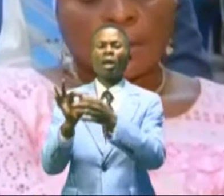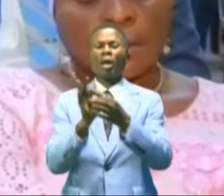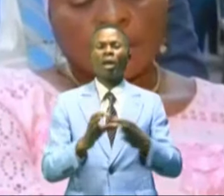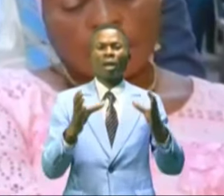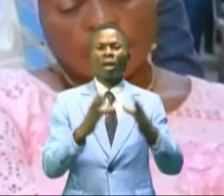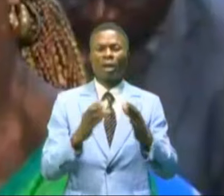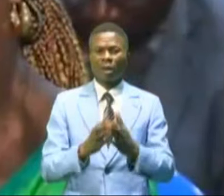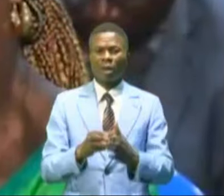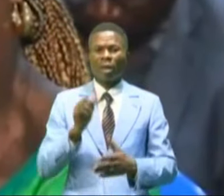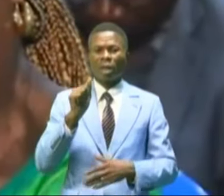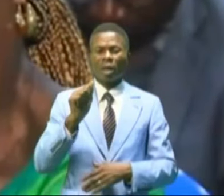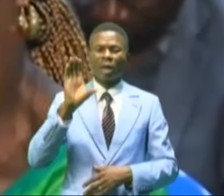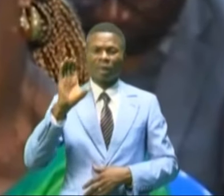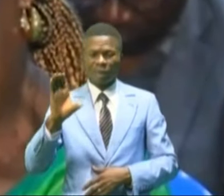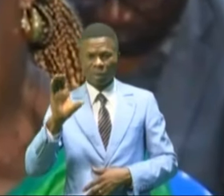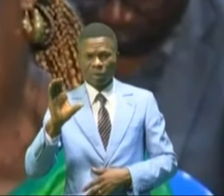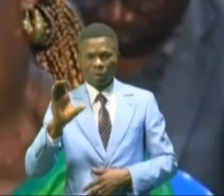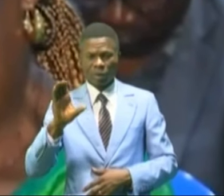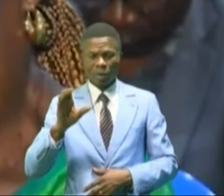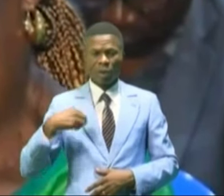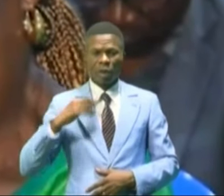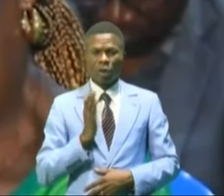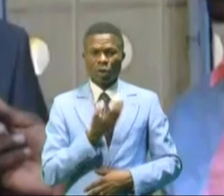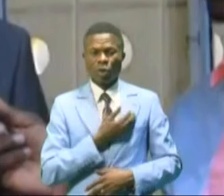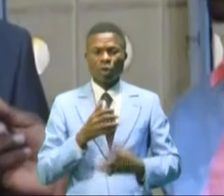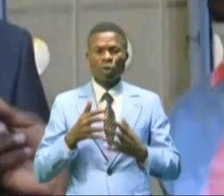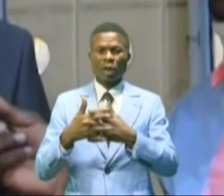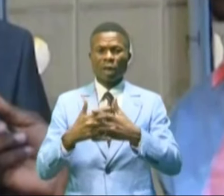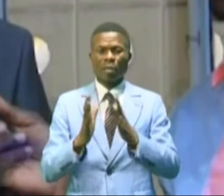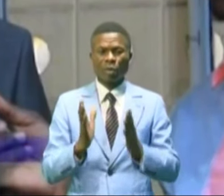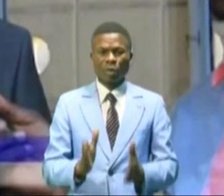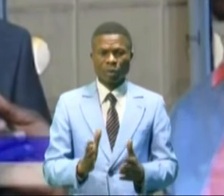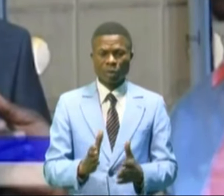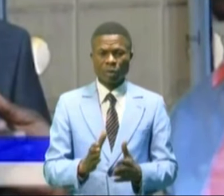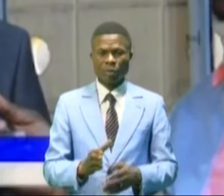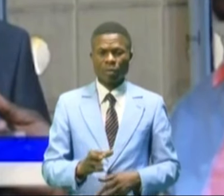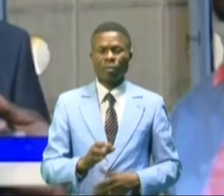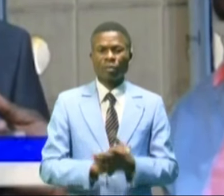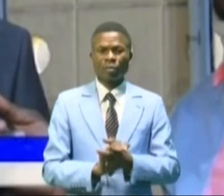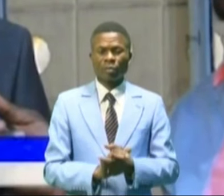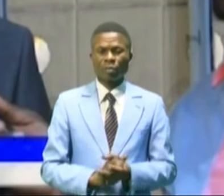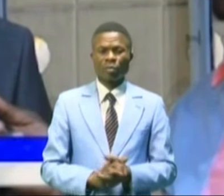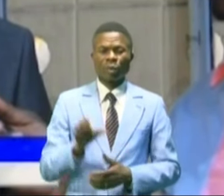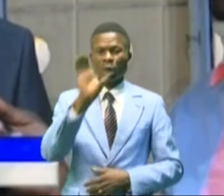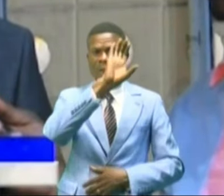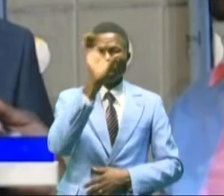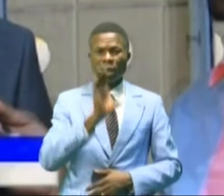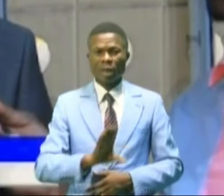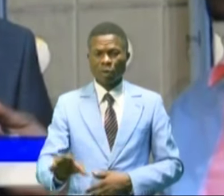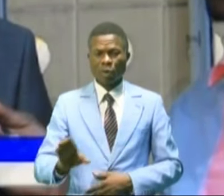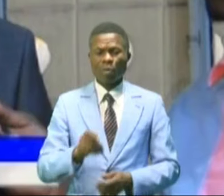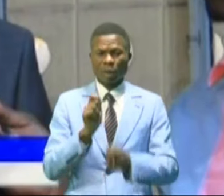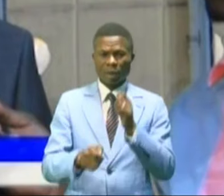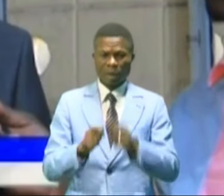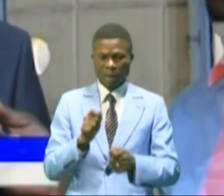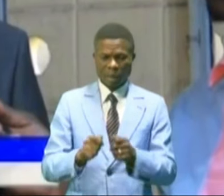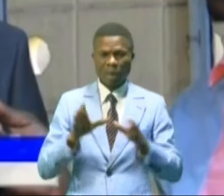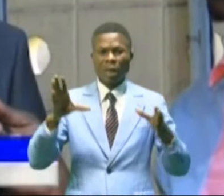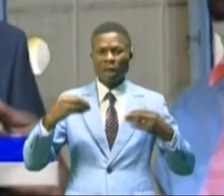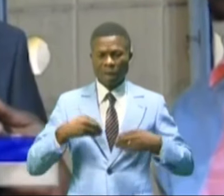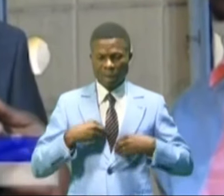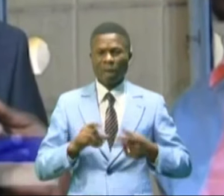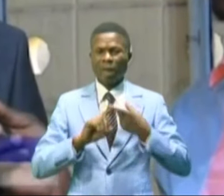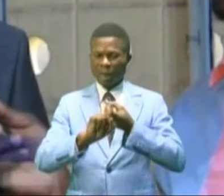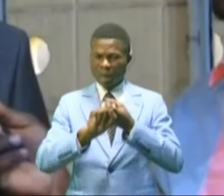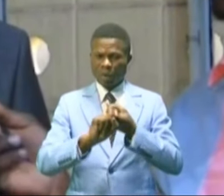la CEF, notre partenaire, le barreau de Kinshasa Matete veut réaffirmer son